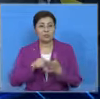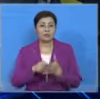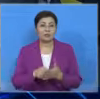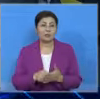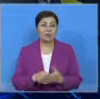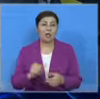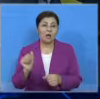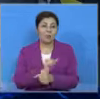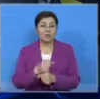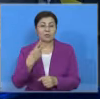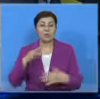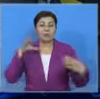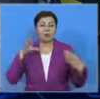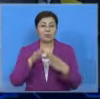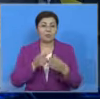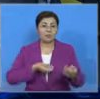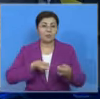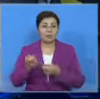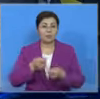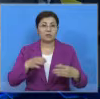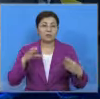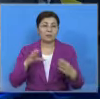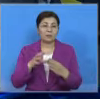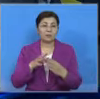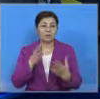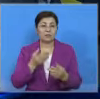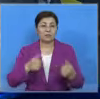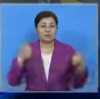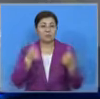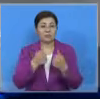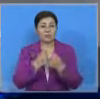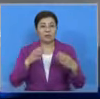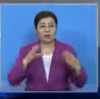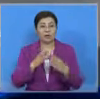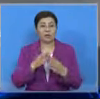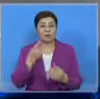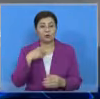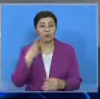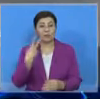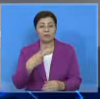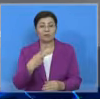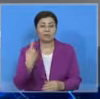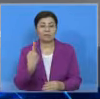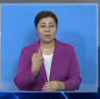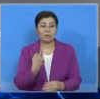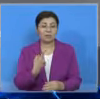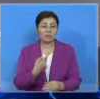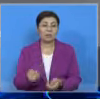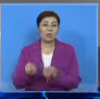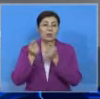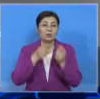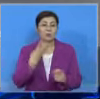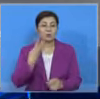двух автобусов. Водитель машины «Хова», не снизив скорость, столкнулся с маршрутным автобусом номер 21,